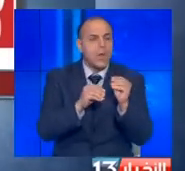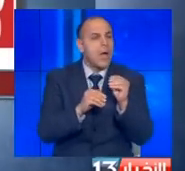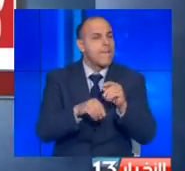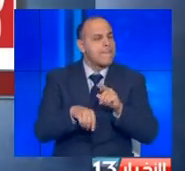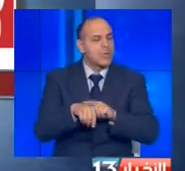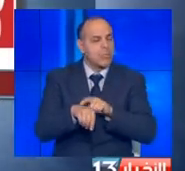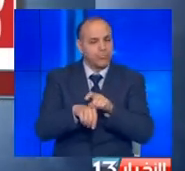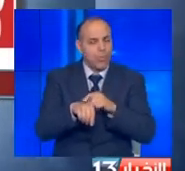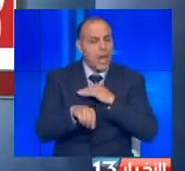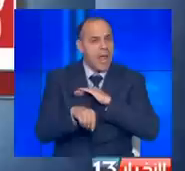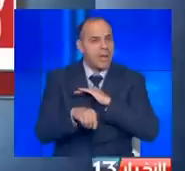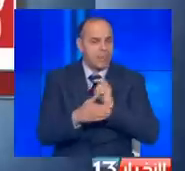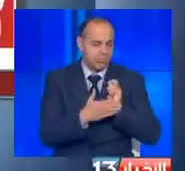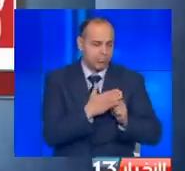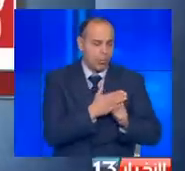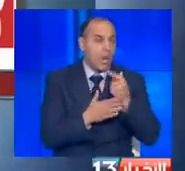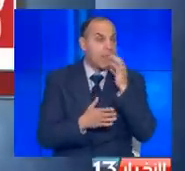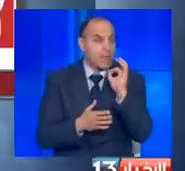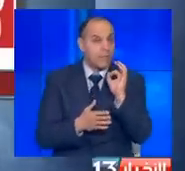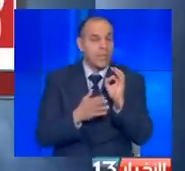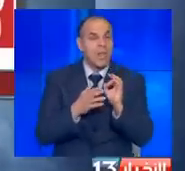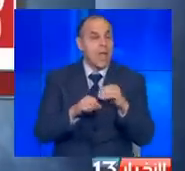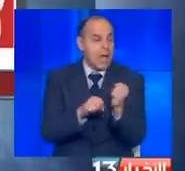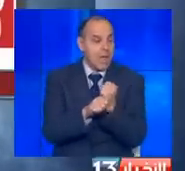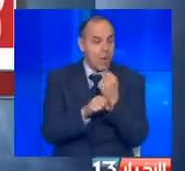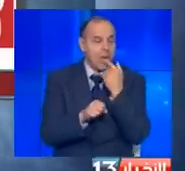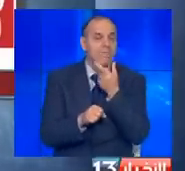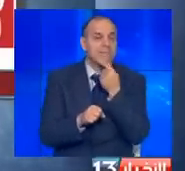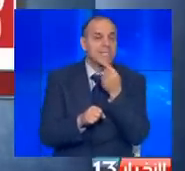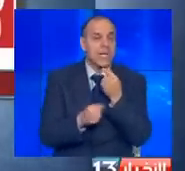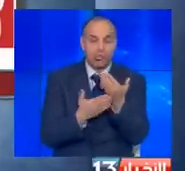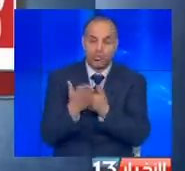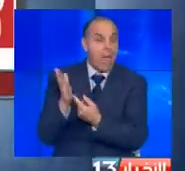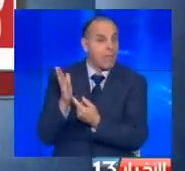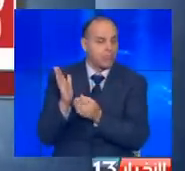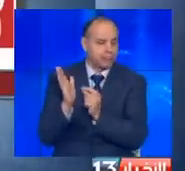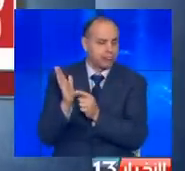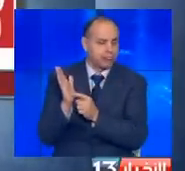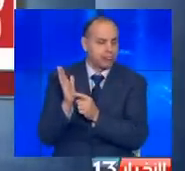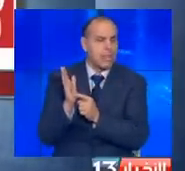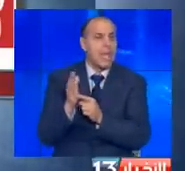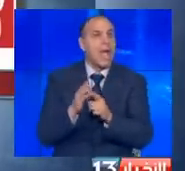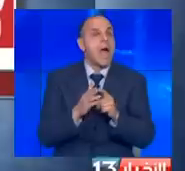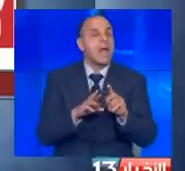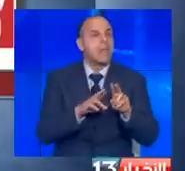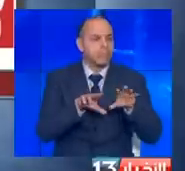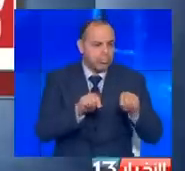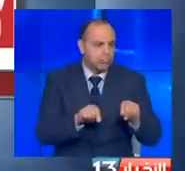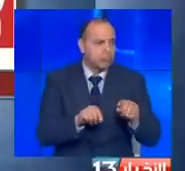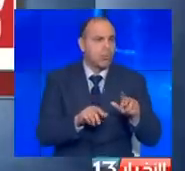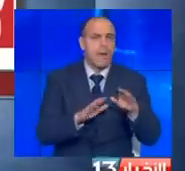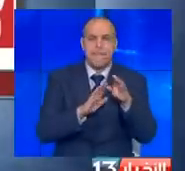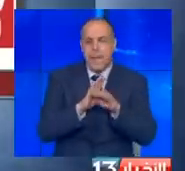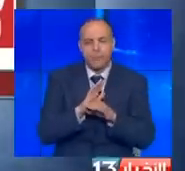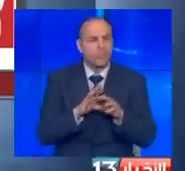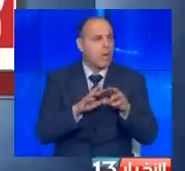البلديه المكلفه بالجبايه المحليه الى العمل على تيسير اسناد الشهادات في عدم ترسيم عقار بجدول